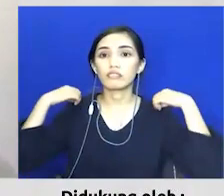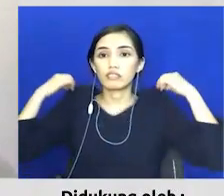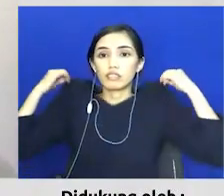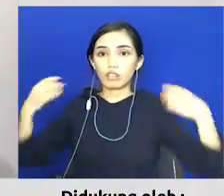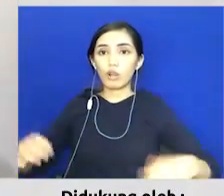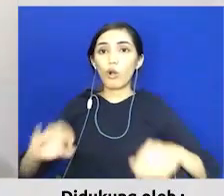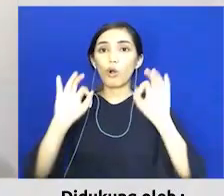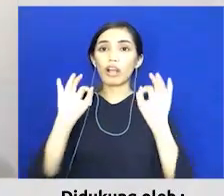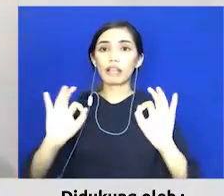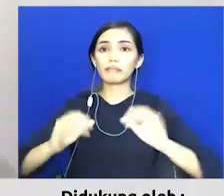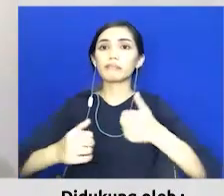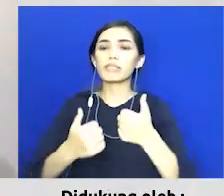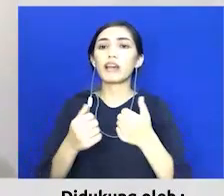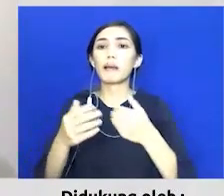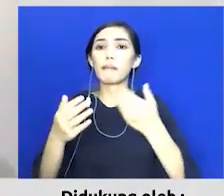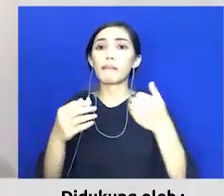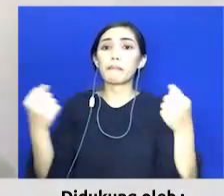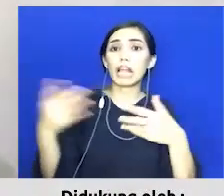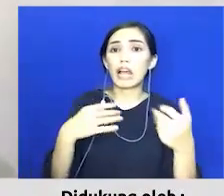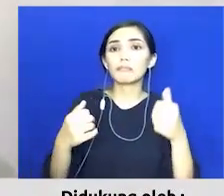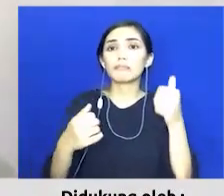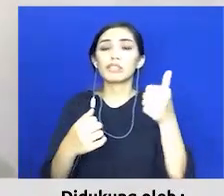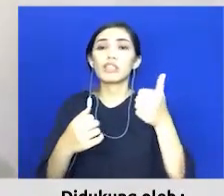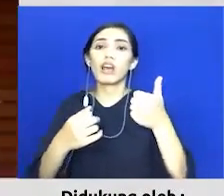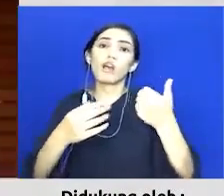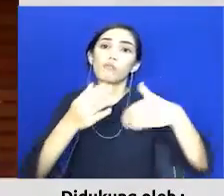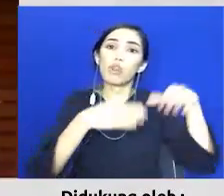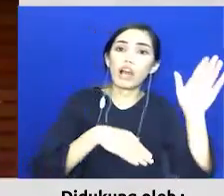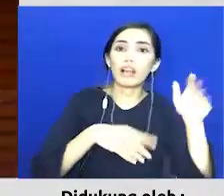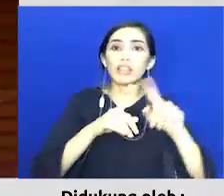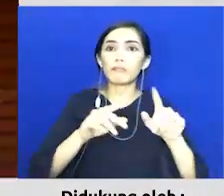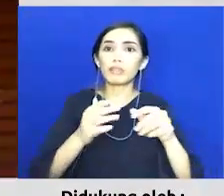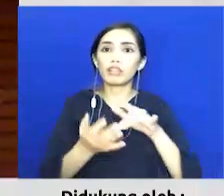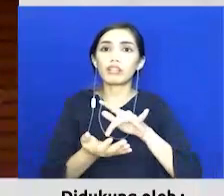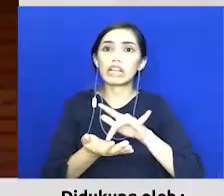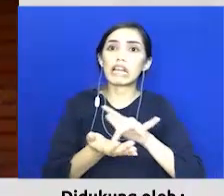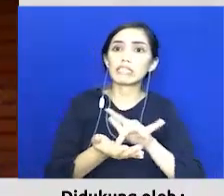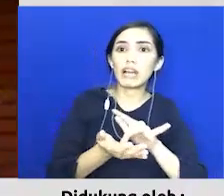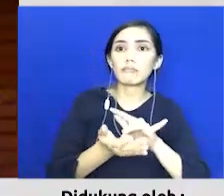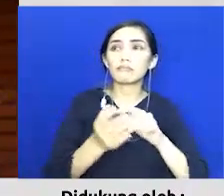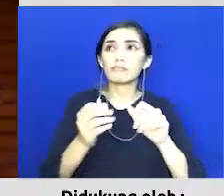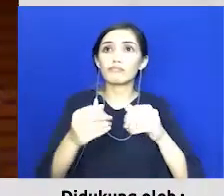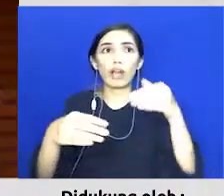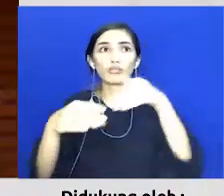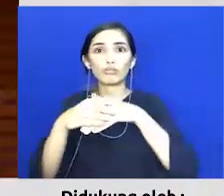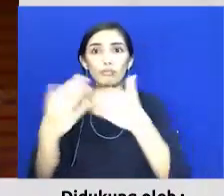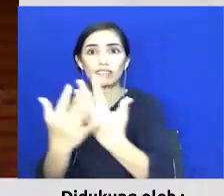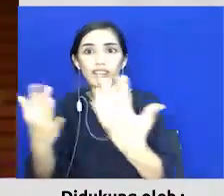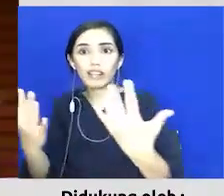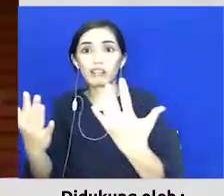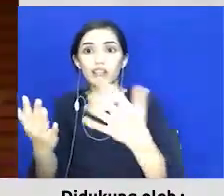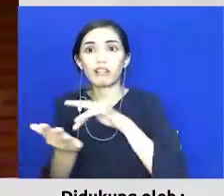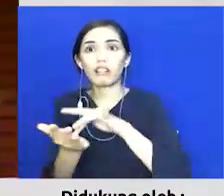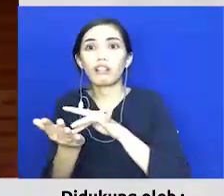atau berkontribusi pada kehidupan Indonesia yang baru. Di Tiga Darah, sosok tentara ini mungkin jadi impian para gadis,